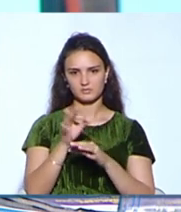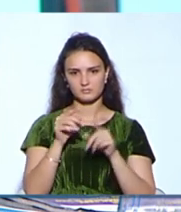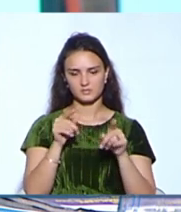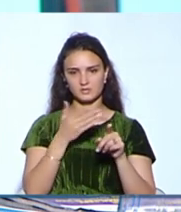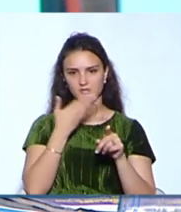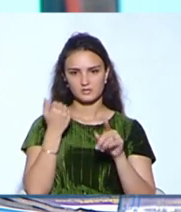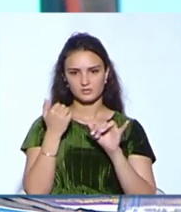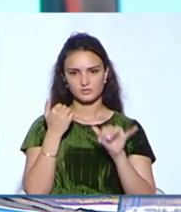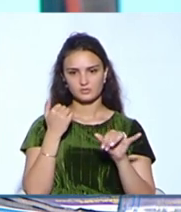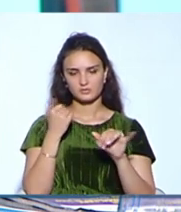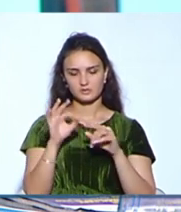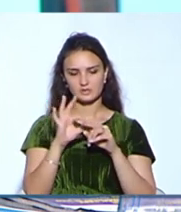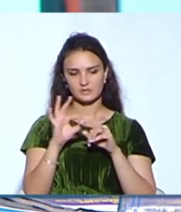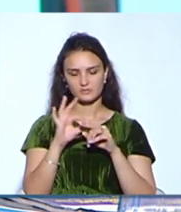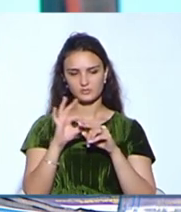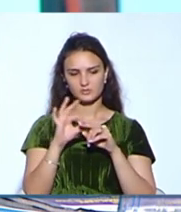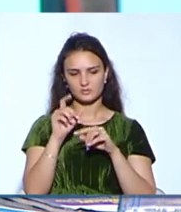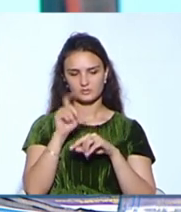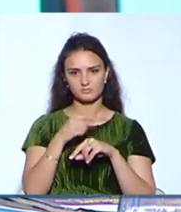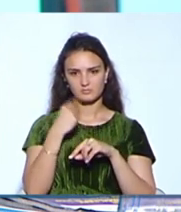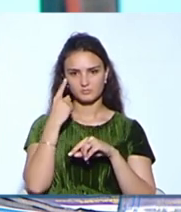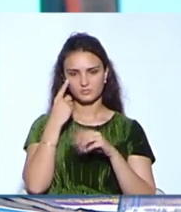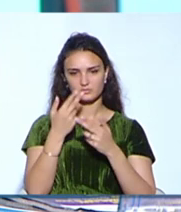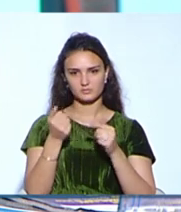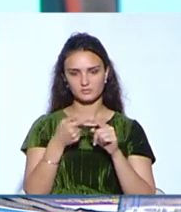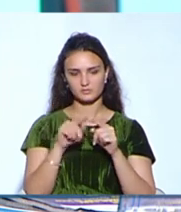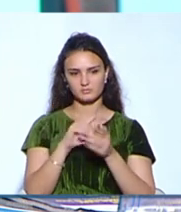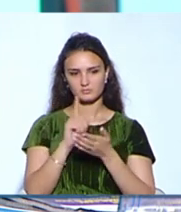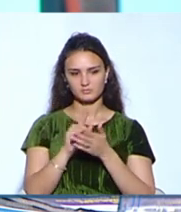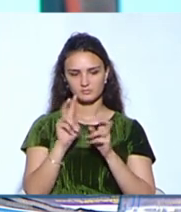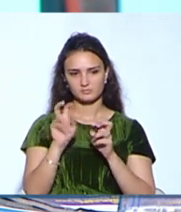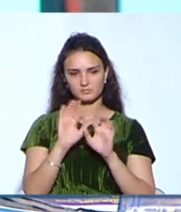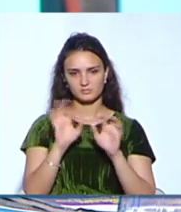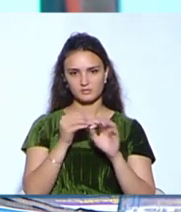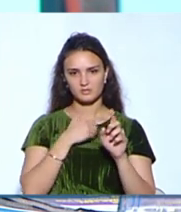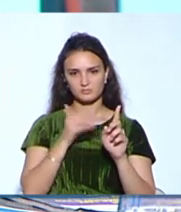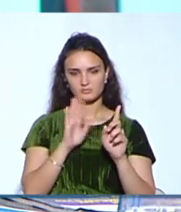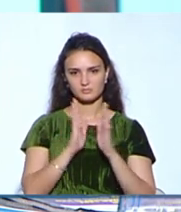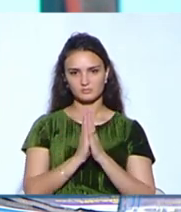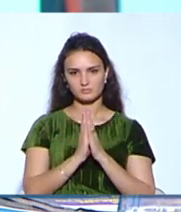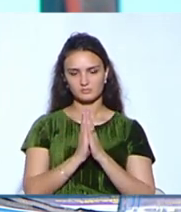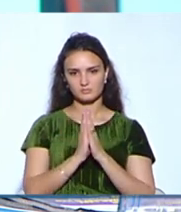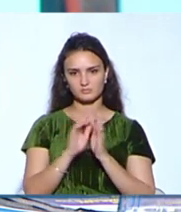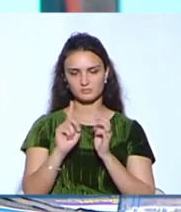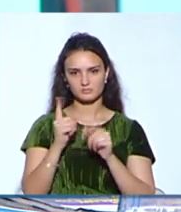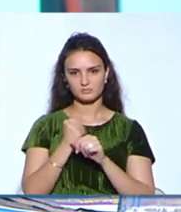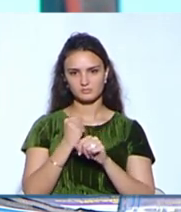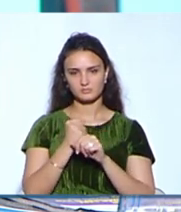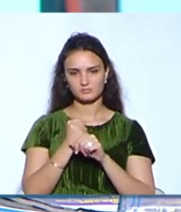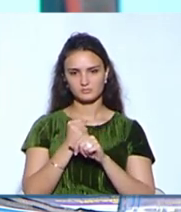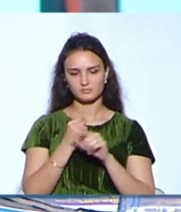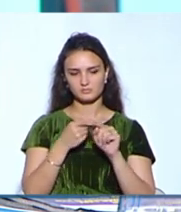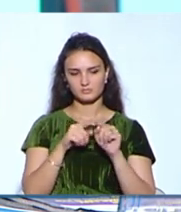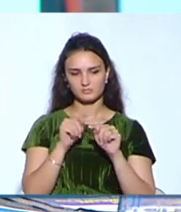არ გააჩნია. ნევროზი ალი მე მგონი და ამ თემაზე ლაპარაკიც არ უნდა და ვთხოვთ, რომ რა გავაკეთო, რომ